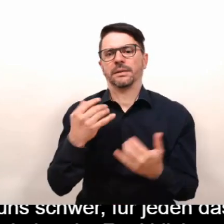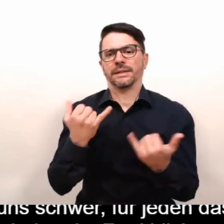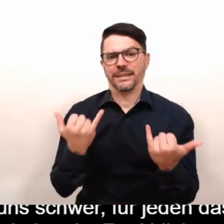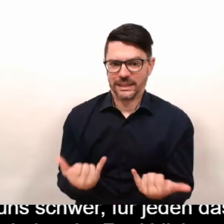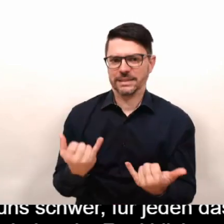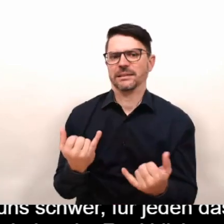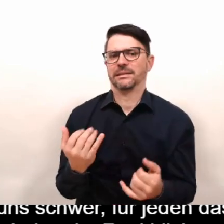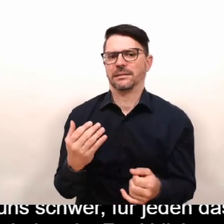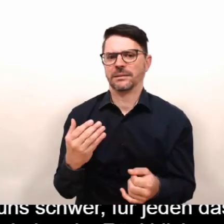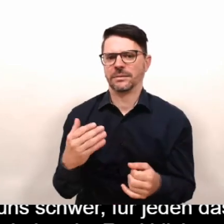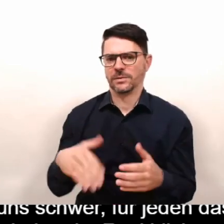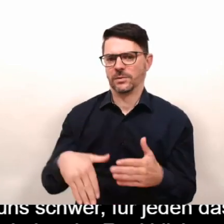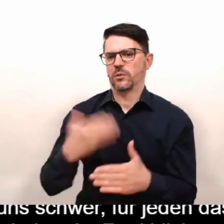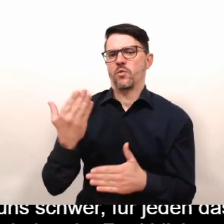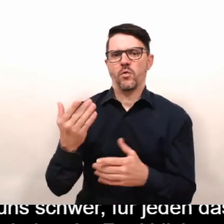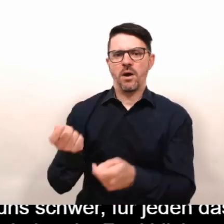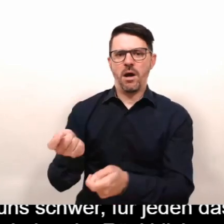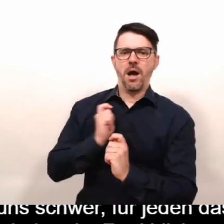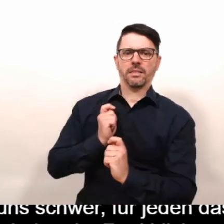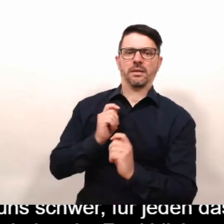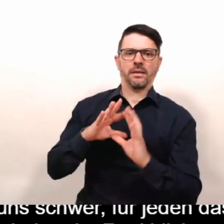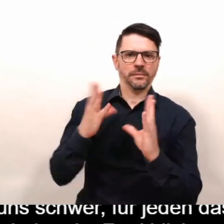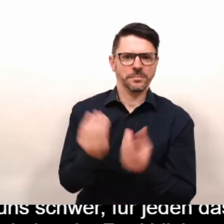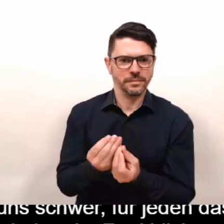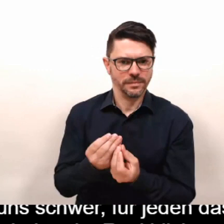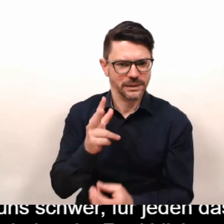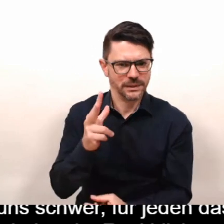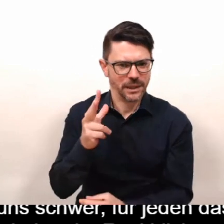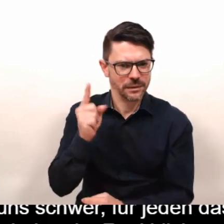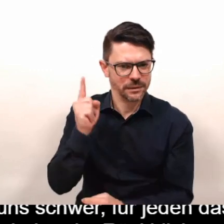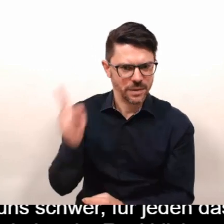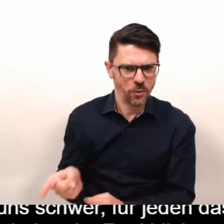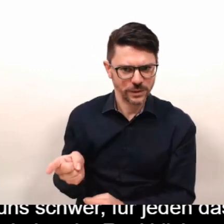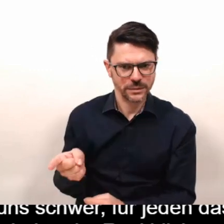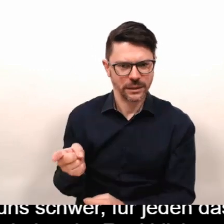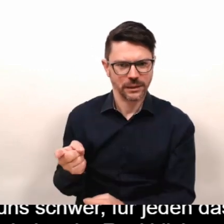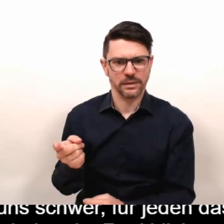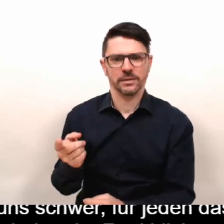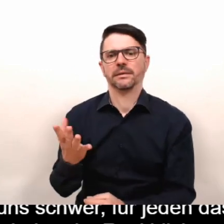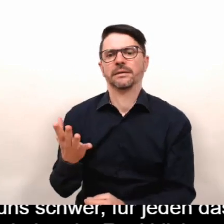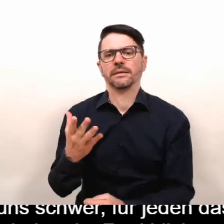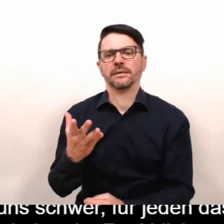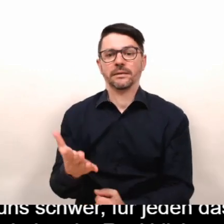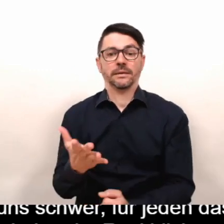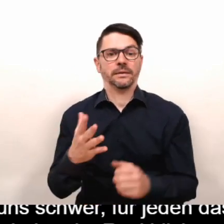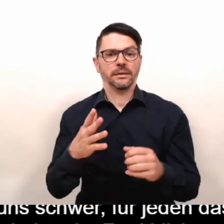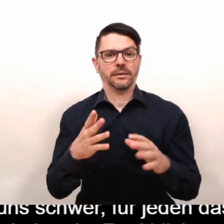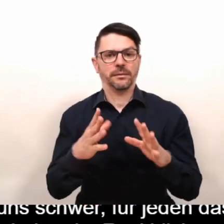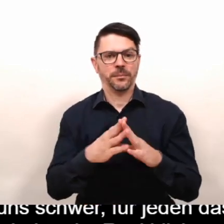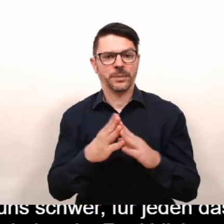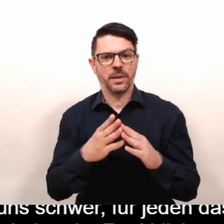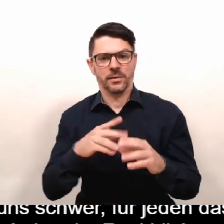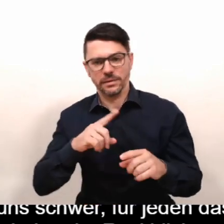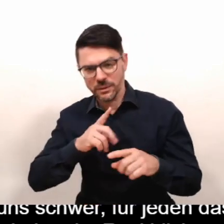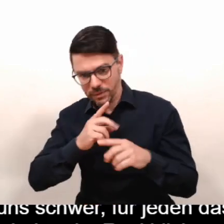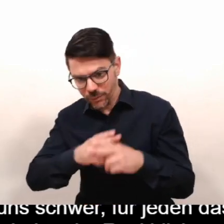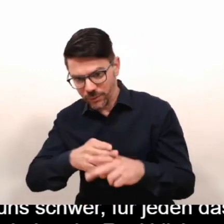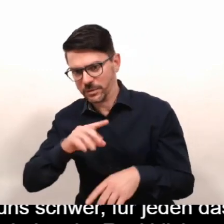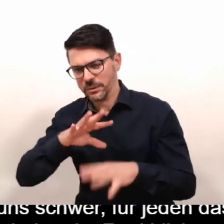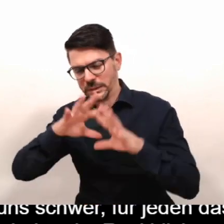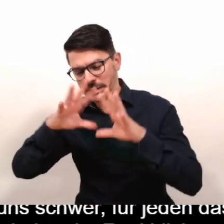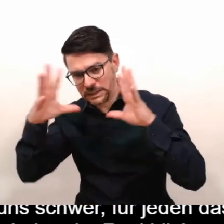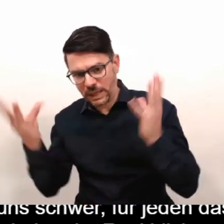Rückblick, begonnen mit keiner Vorbereitung auf diese Situation. Man konnte darauf nicht vorbereitet sein. In kurzer Zeit hunderte